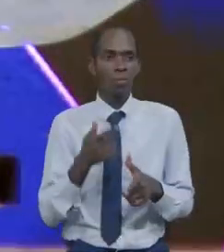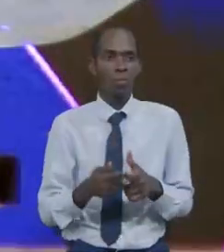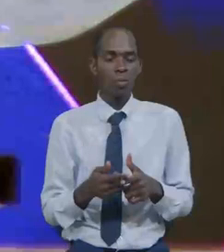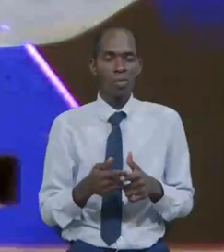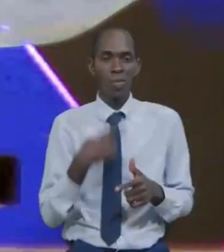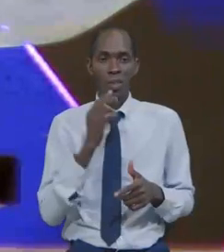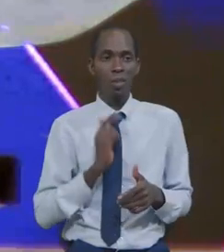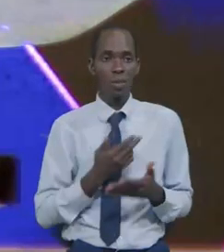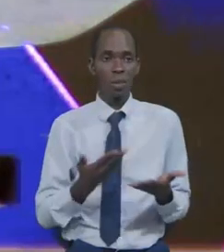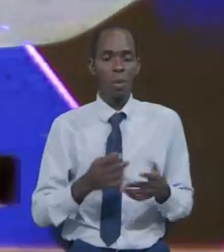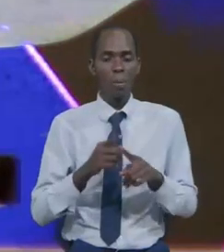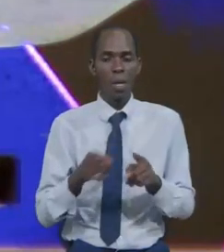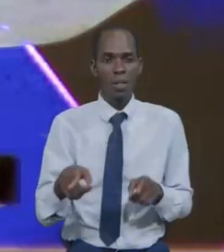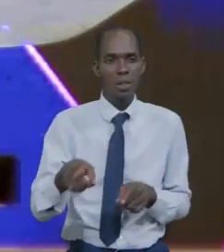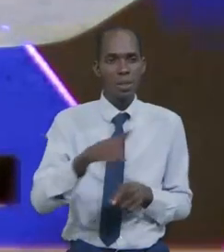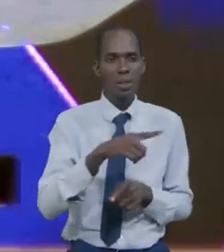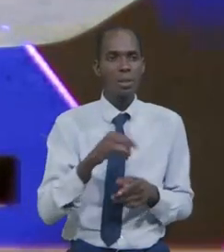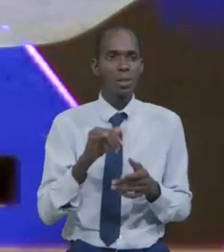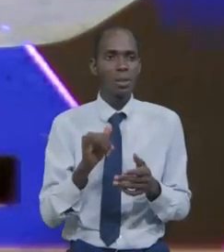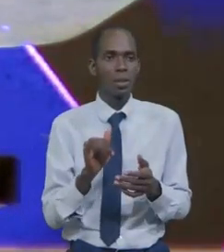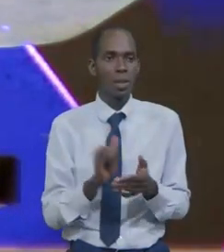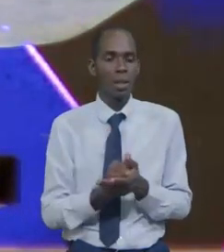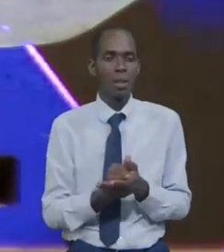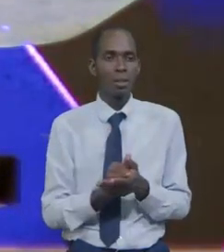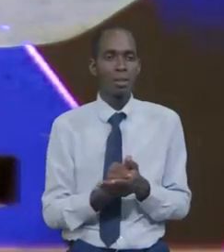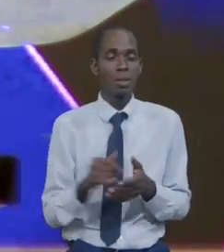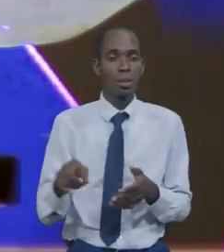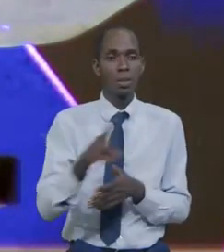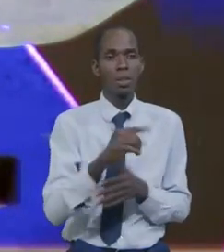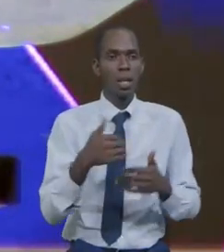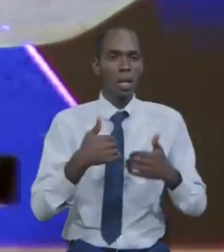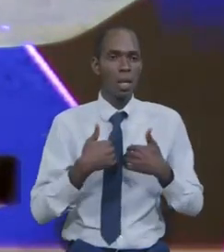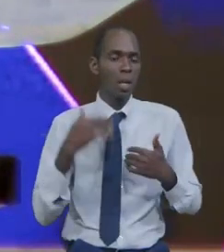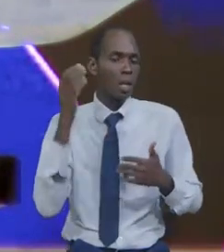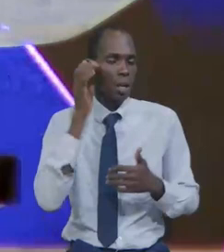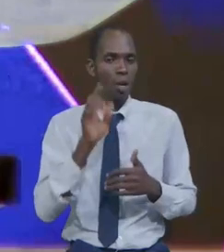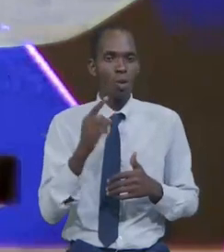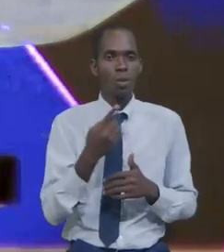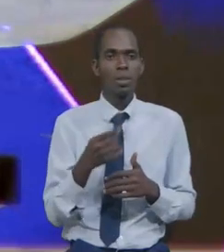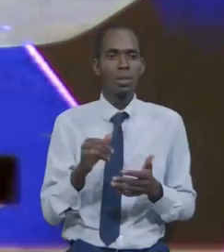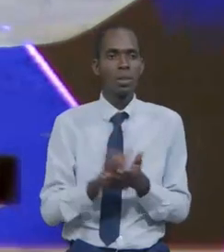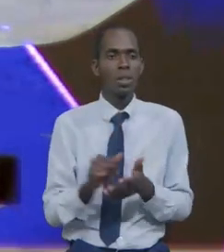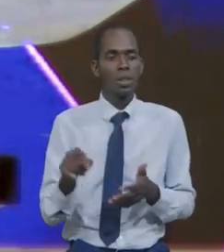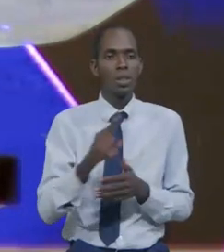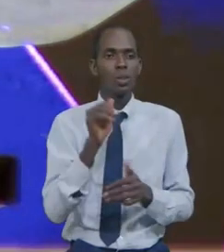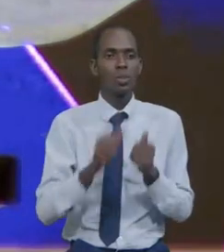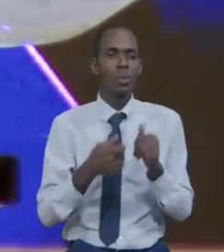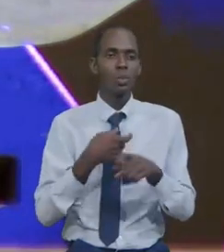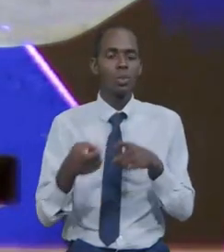Seulement, elles avaient entendu dire celui qui autrefois